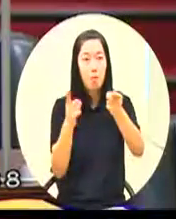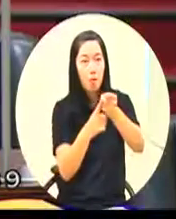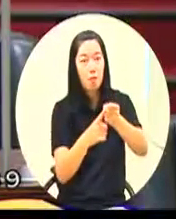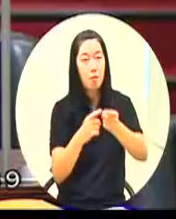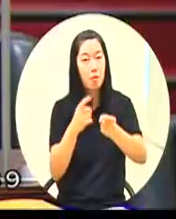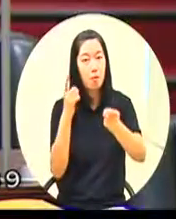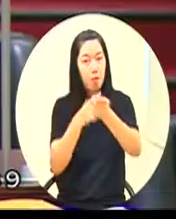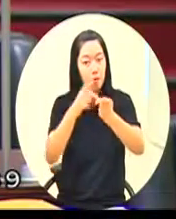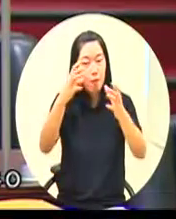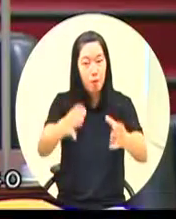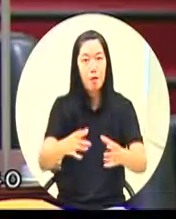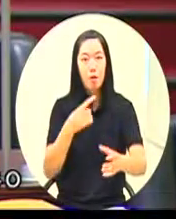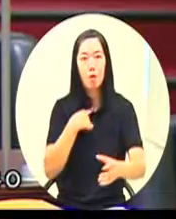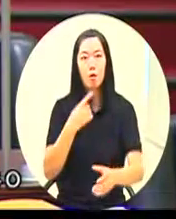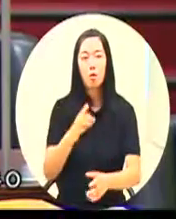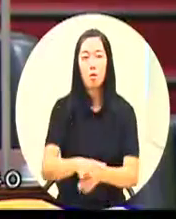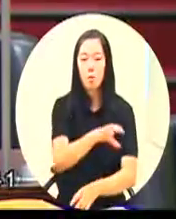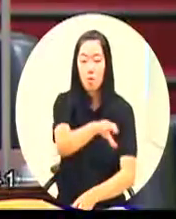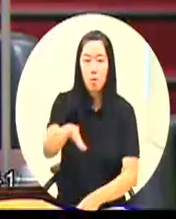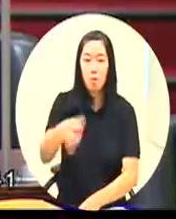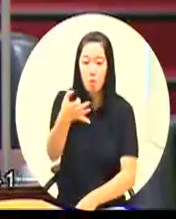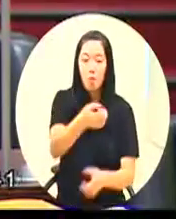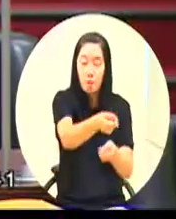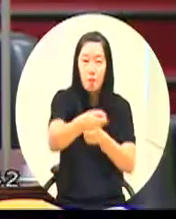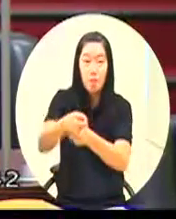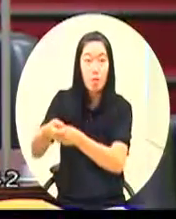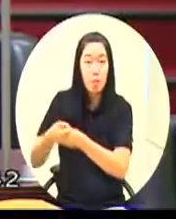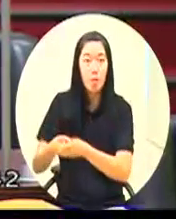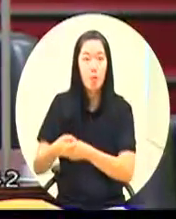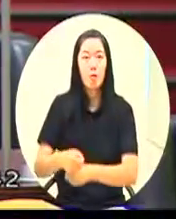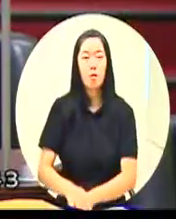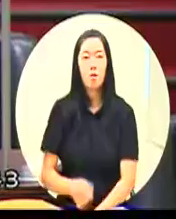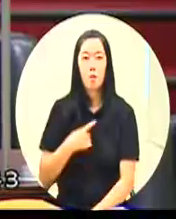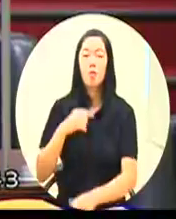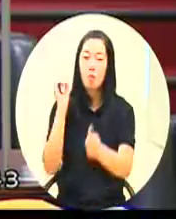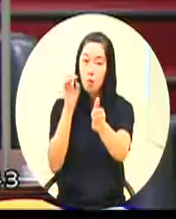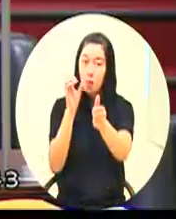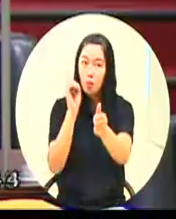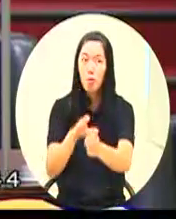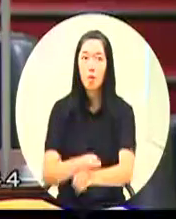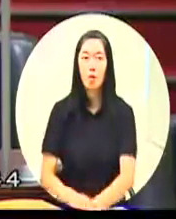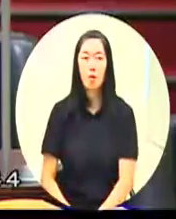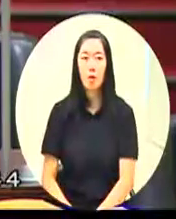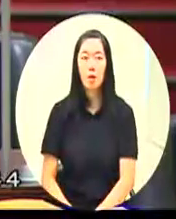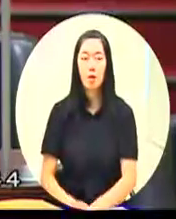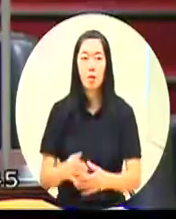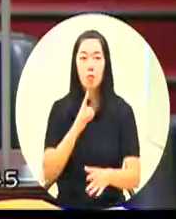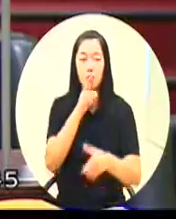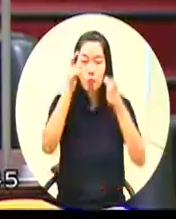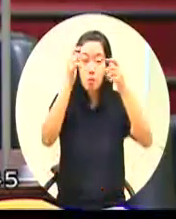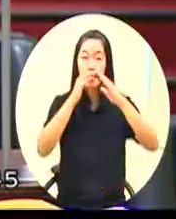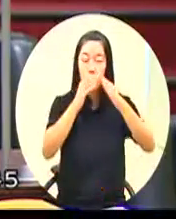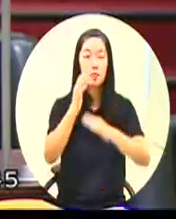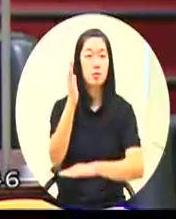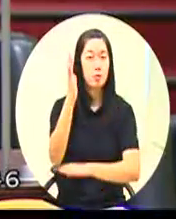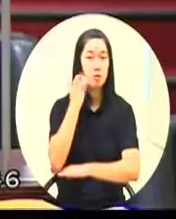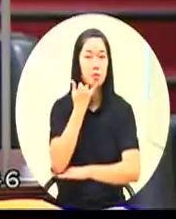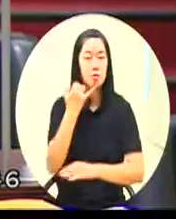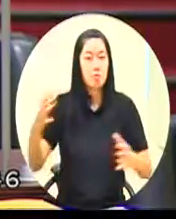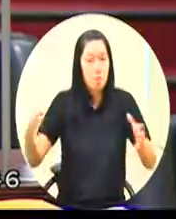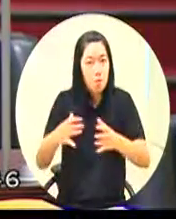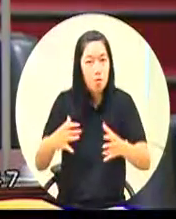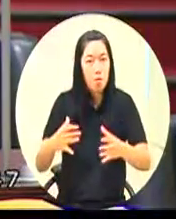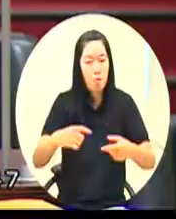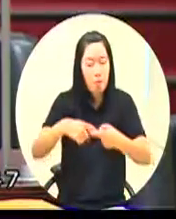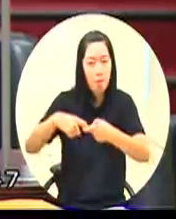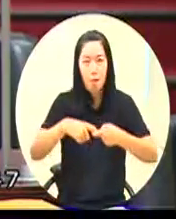款。好，我一再讲，博士学联会愿意跟高雄市政府一起来携手，